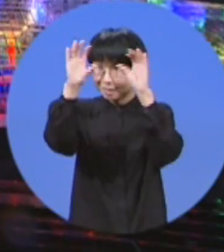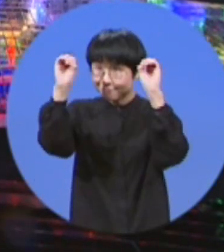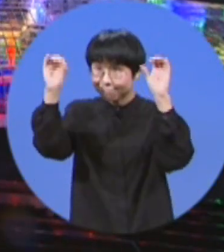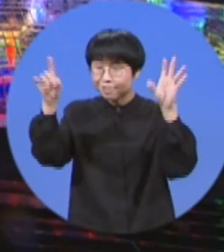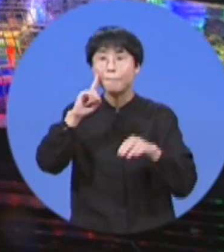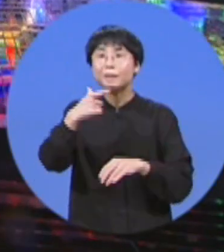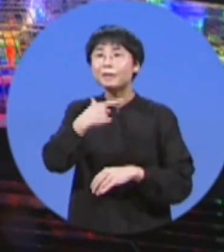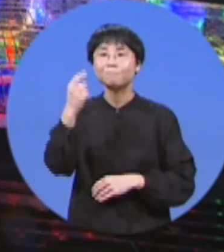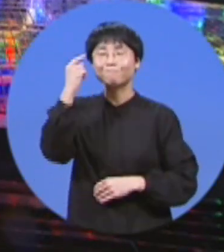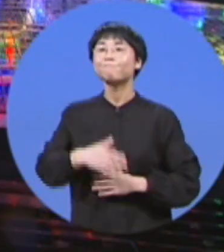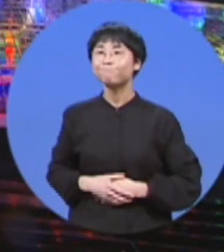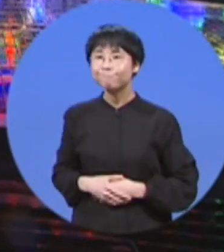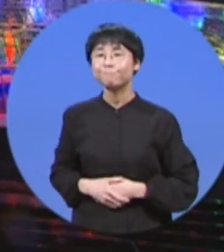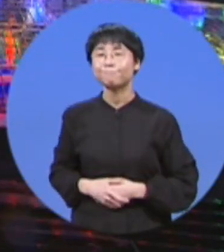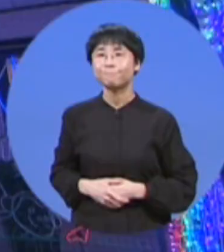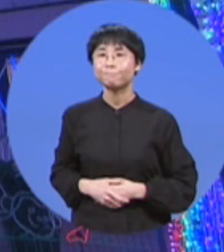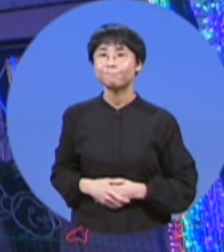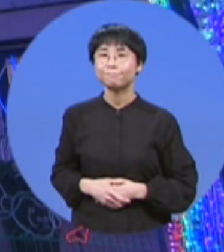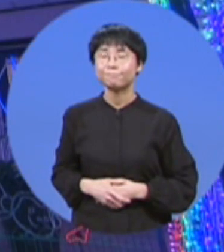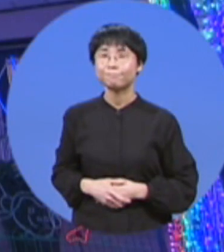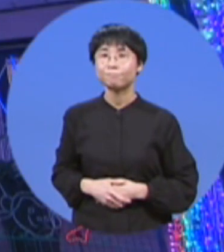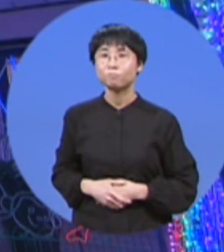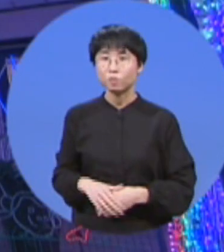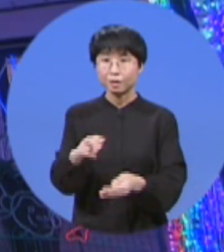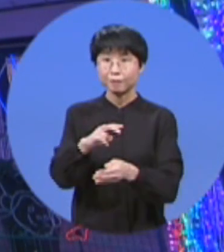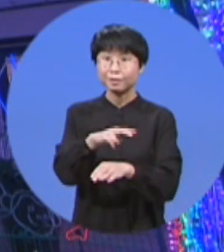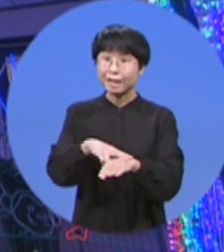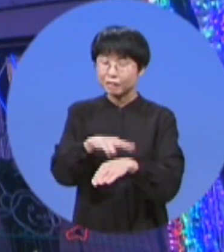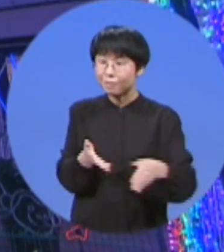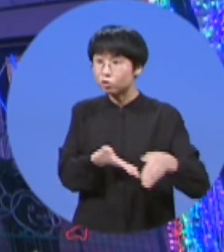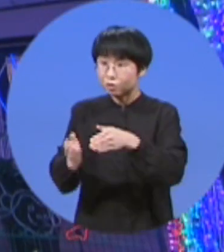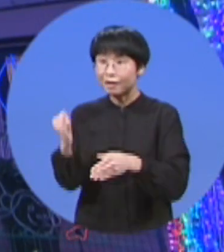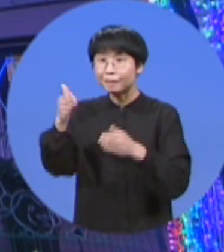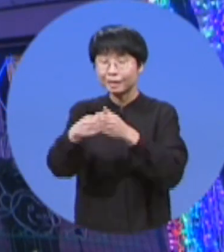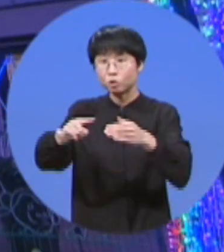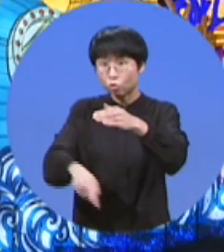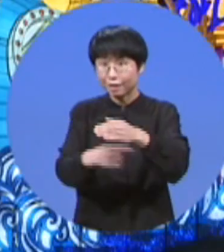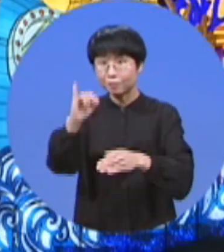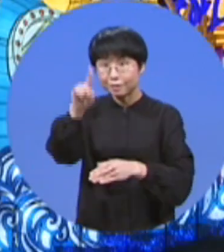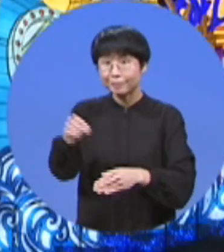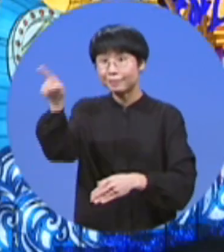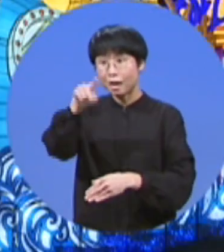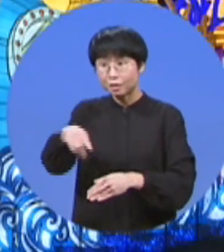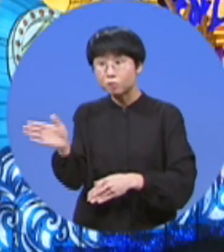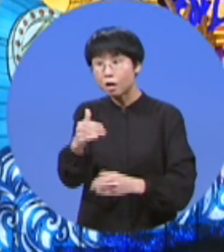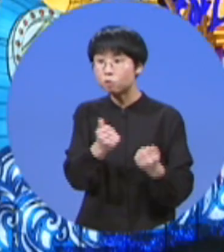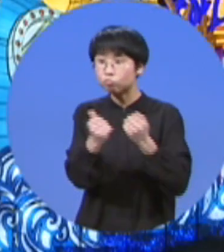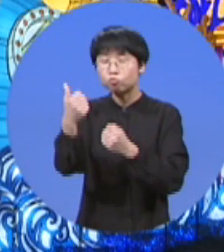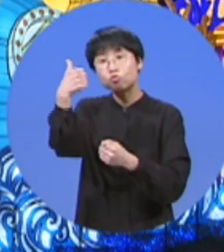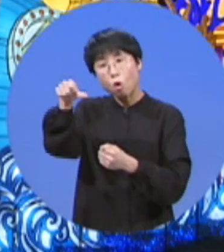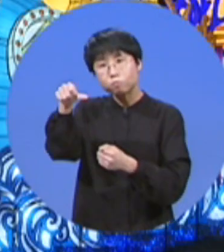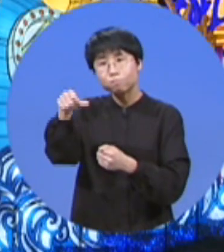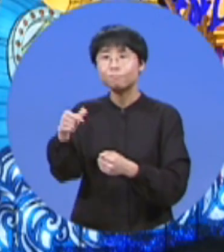締めたいと思います。 立山自動車道姉崎袖ヶ浦インターチェンジから車で5